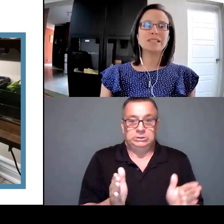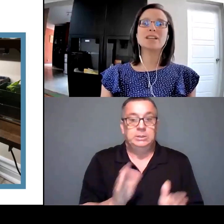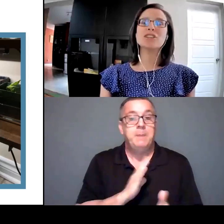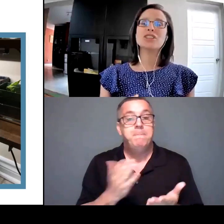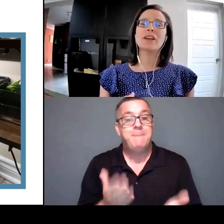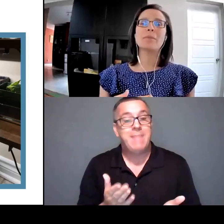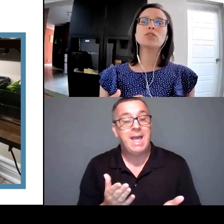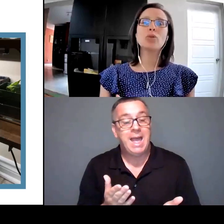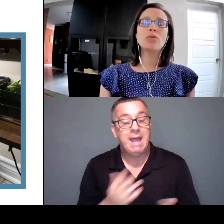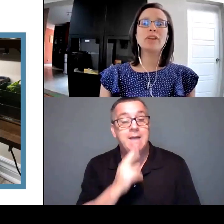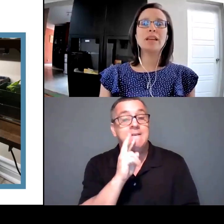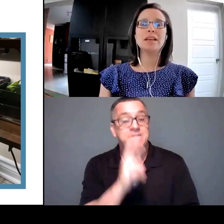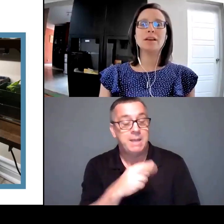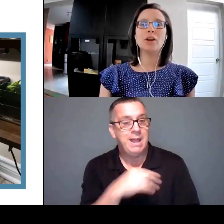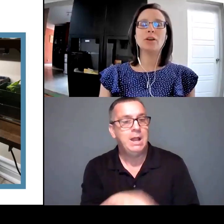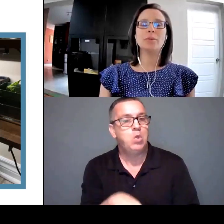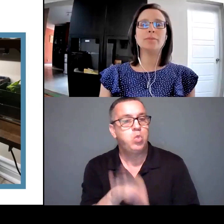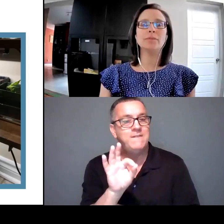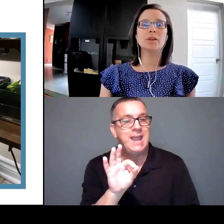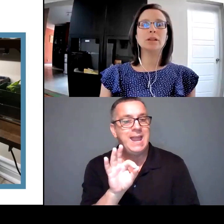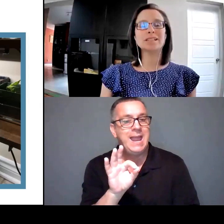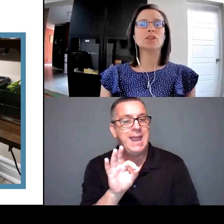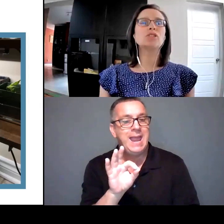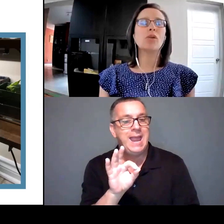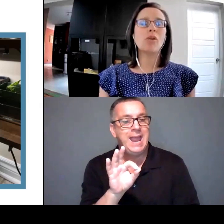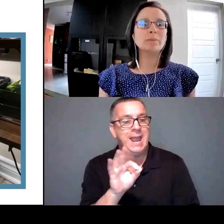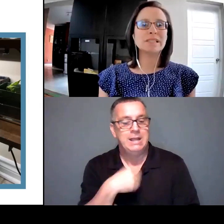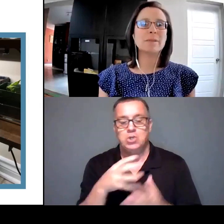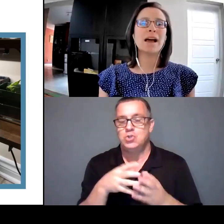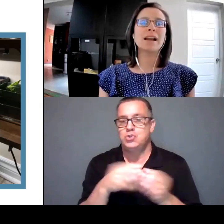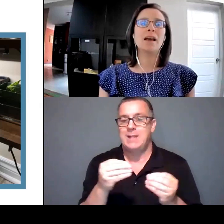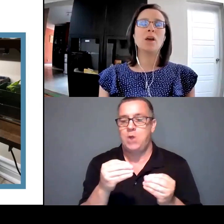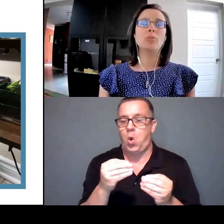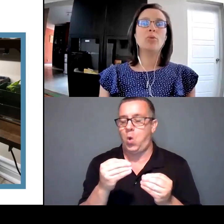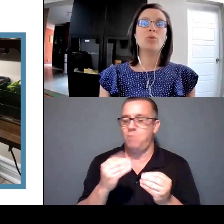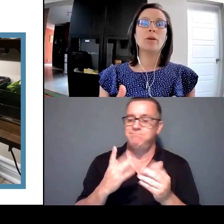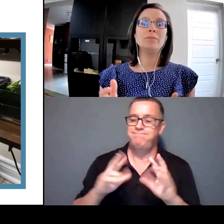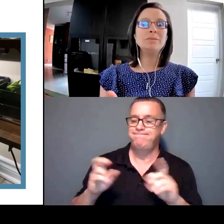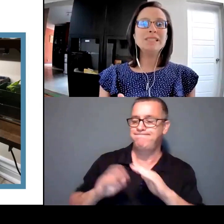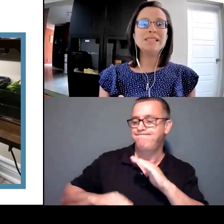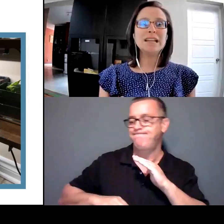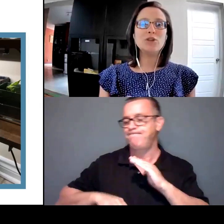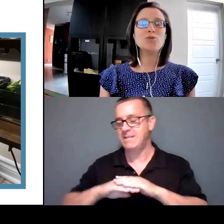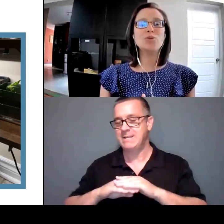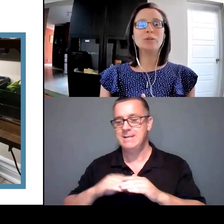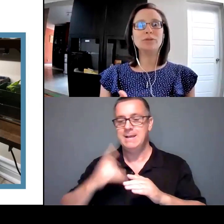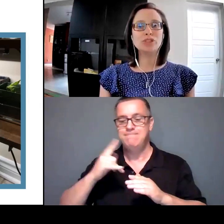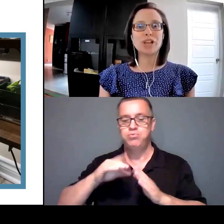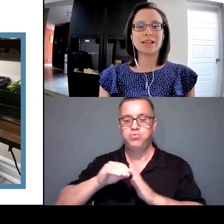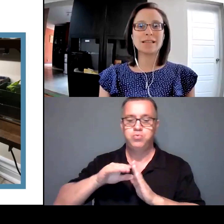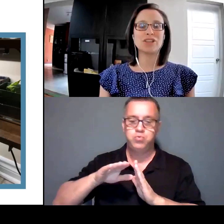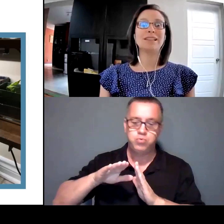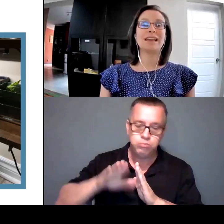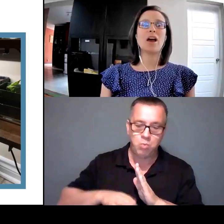je pourrais dire que j'ai vraiment trouvé la solution optimale pour minimiser les coûts au niveau